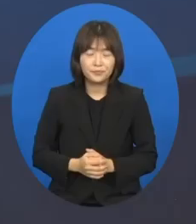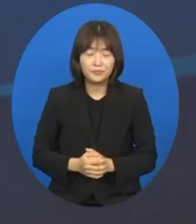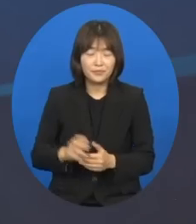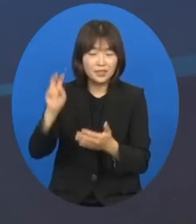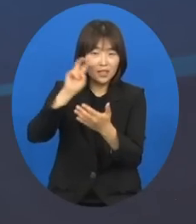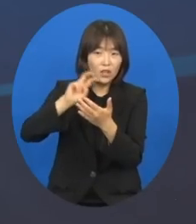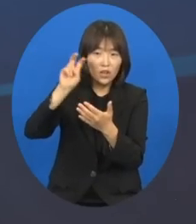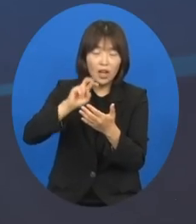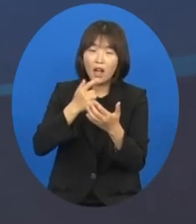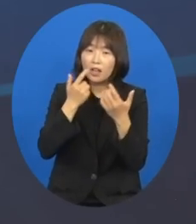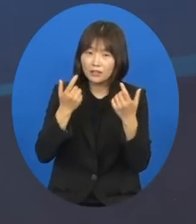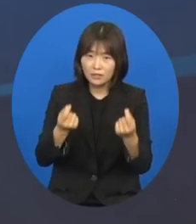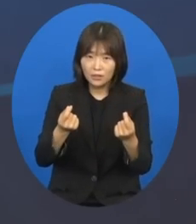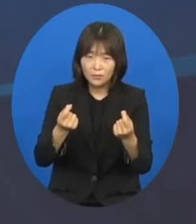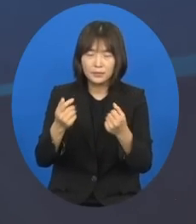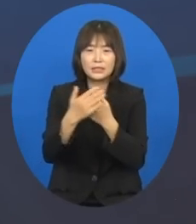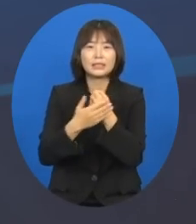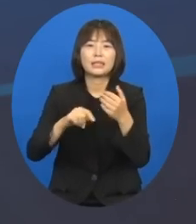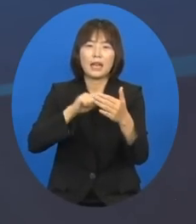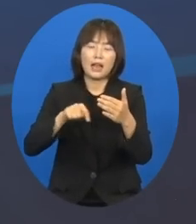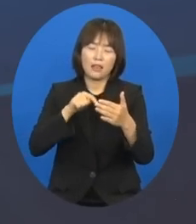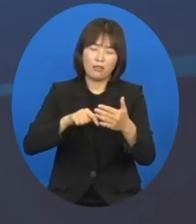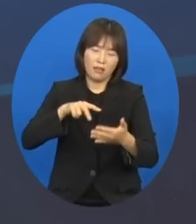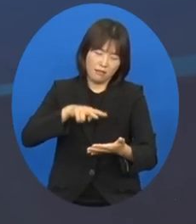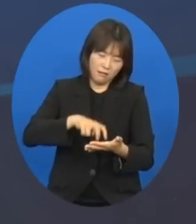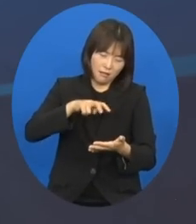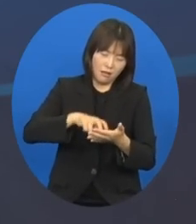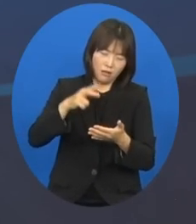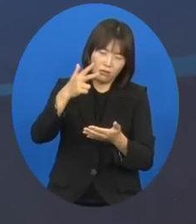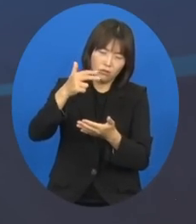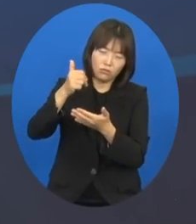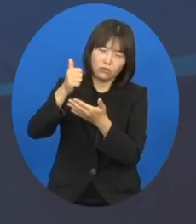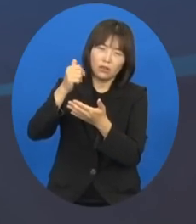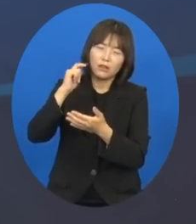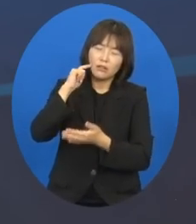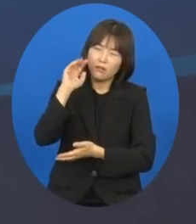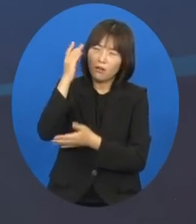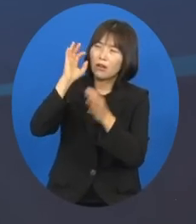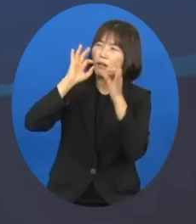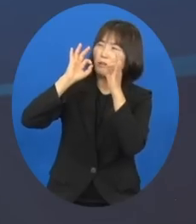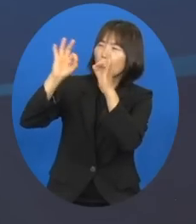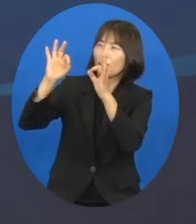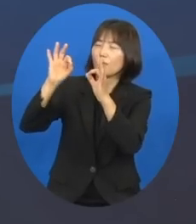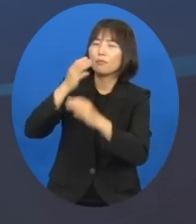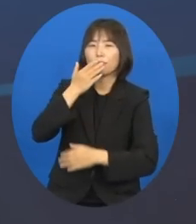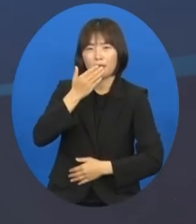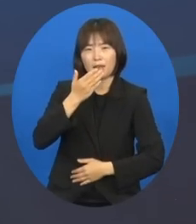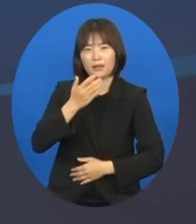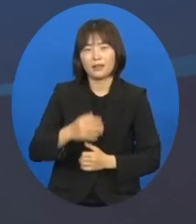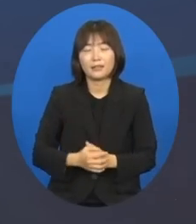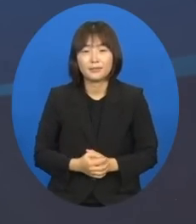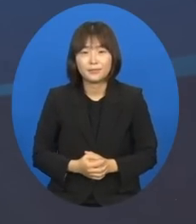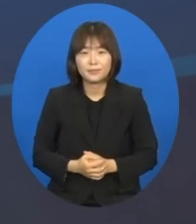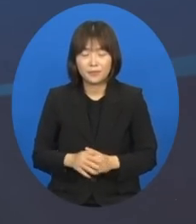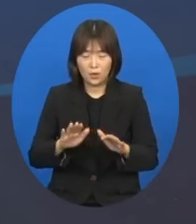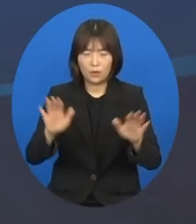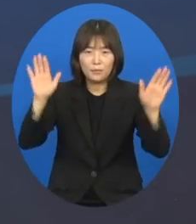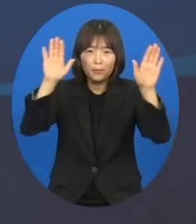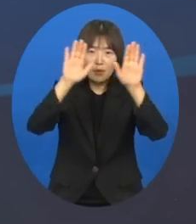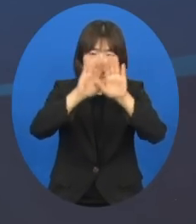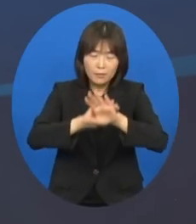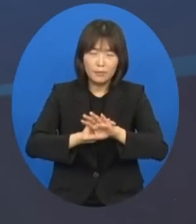것처럼 은혜 안에 뛰놀고 주의 영광 보리라 저는 여러분이 오늘 밤에 이렇게